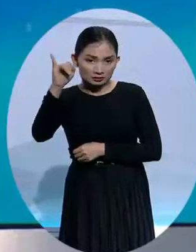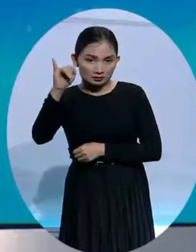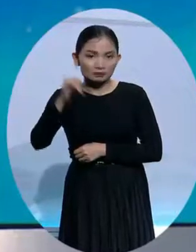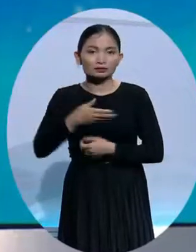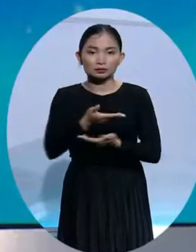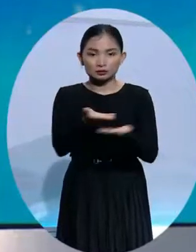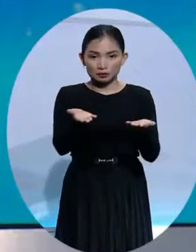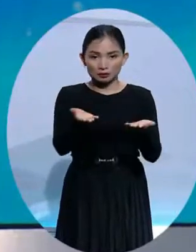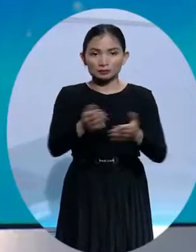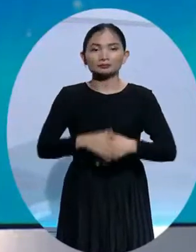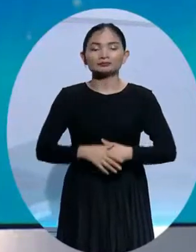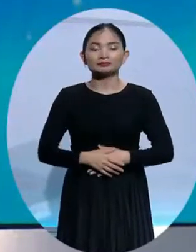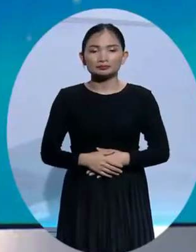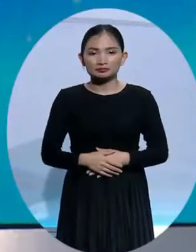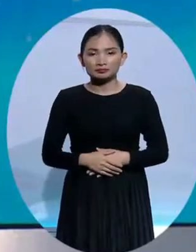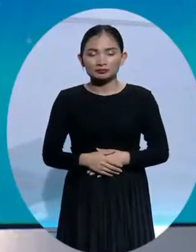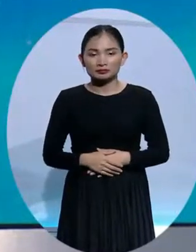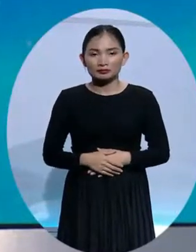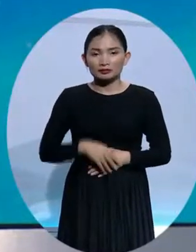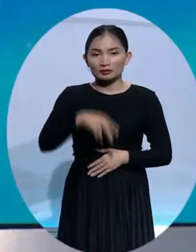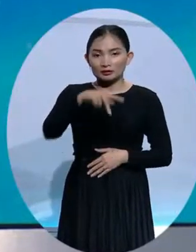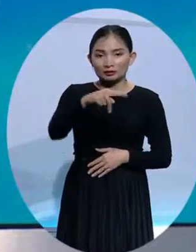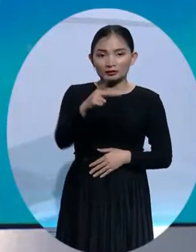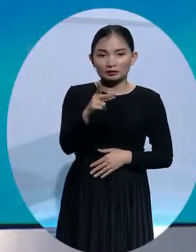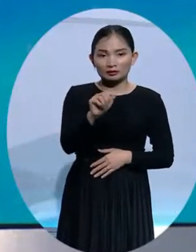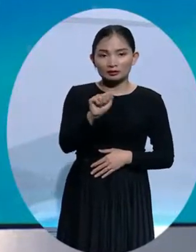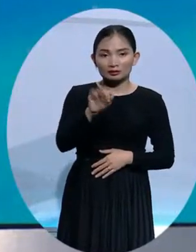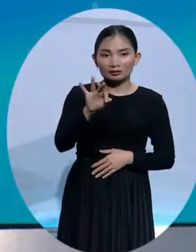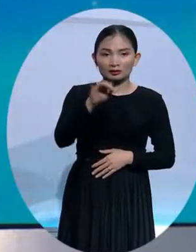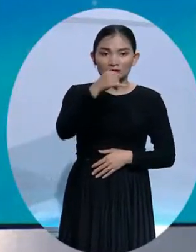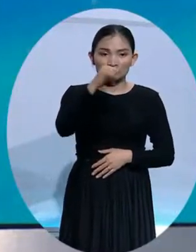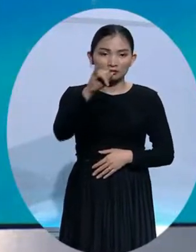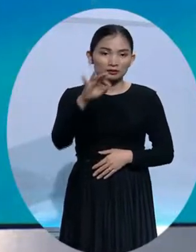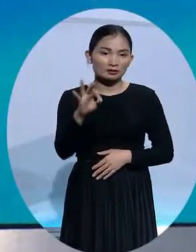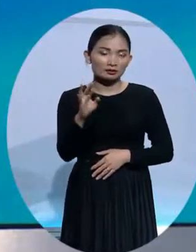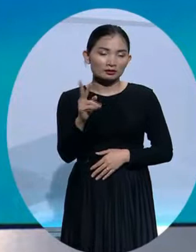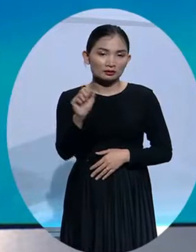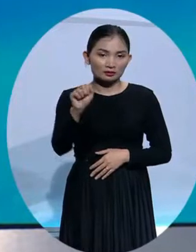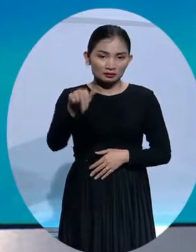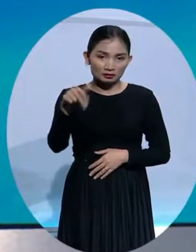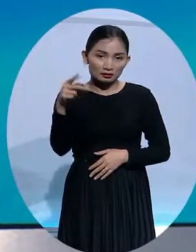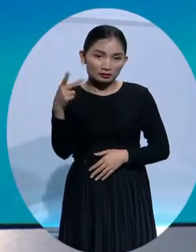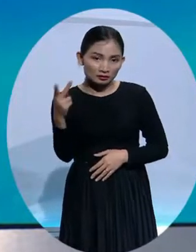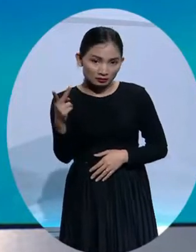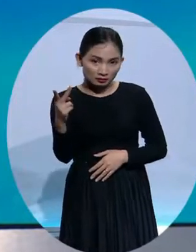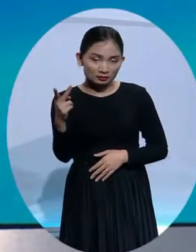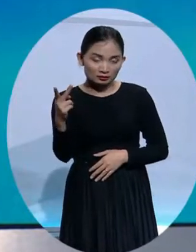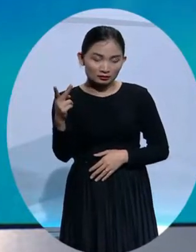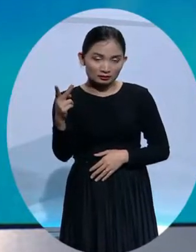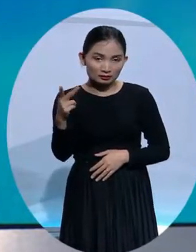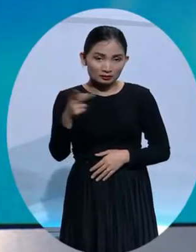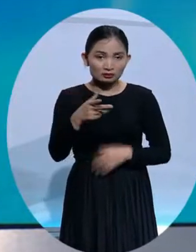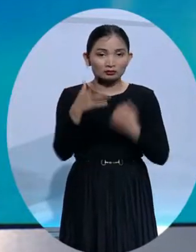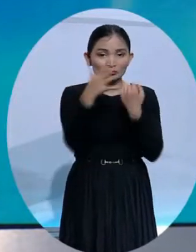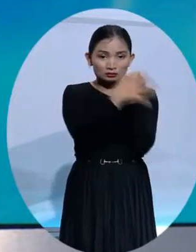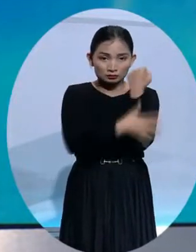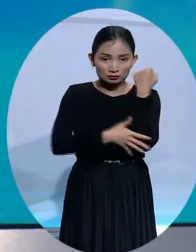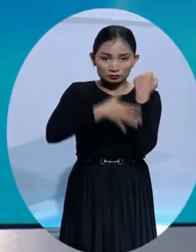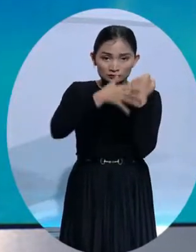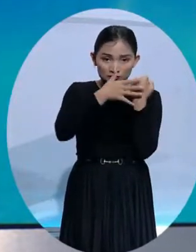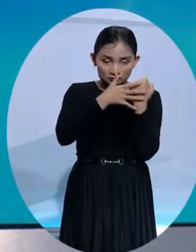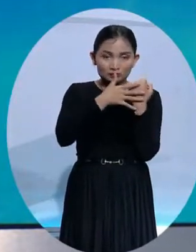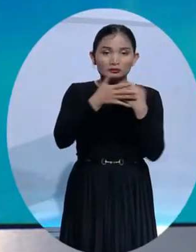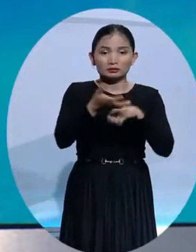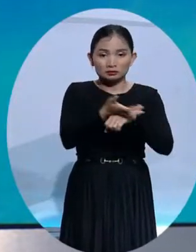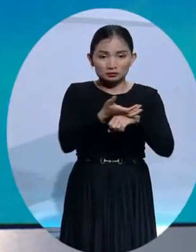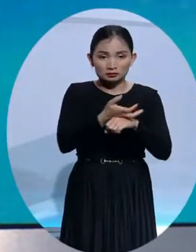Các đơn vị phát thanh, đài phát thanh truyền hình trên cả nước tiếp tục phần dự thi chương trình phát thanh trực tiếp tại Liên hoan phát thanh toàn quốc lần thứ 15.